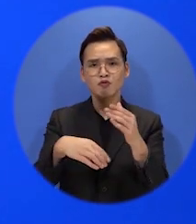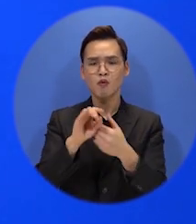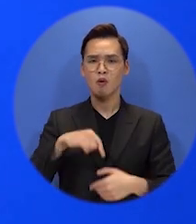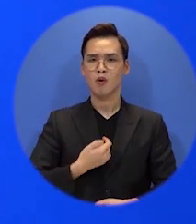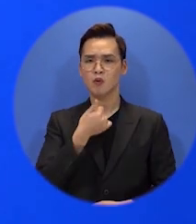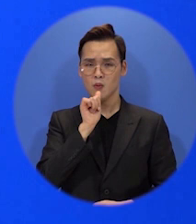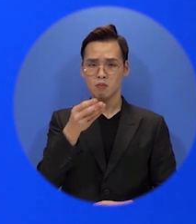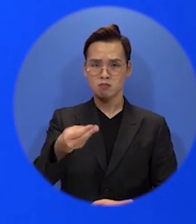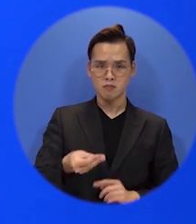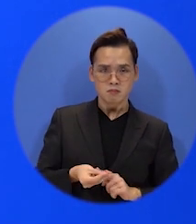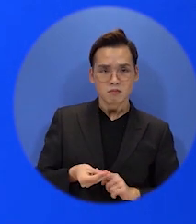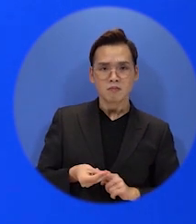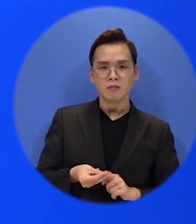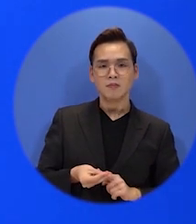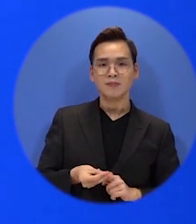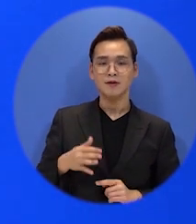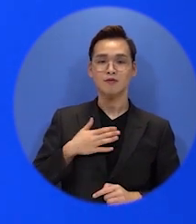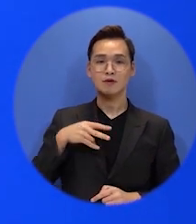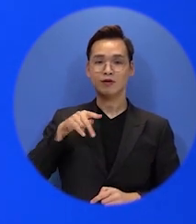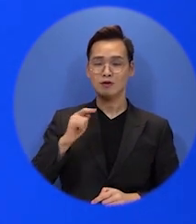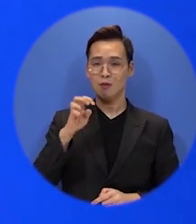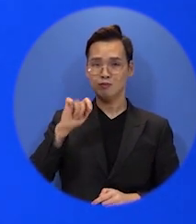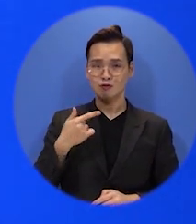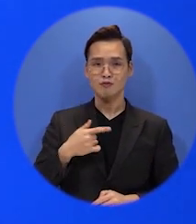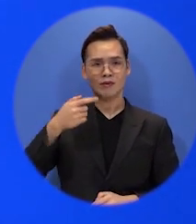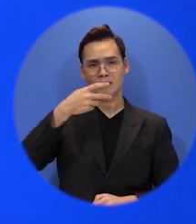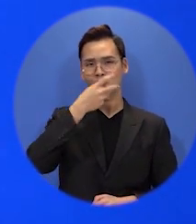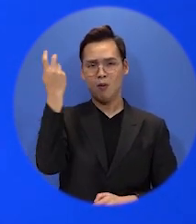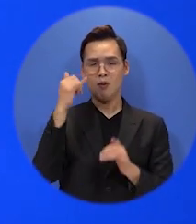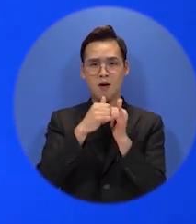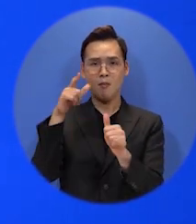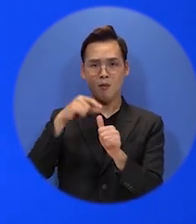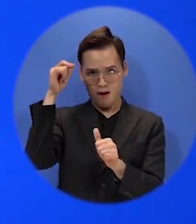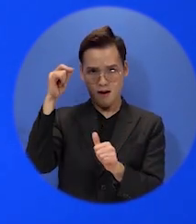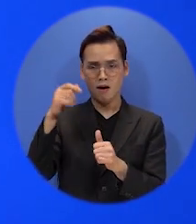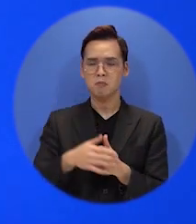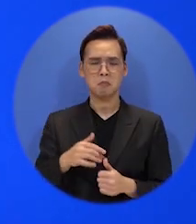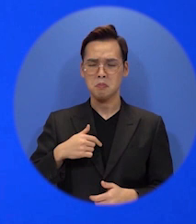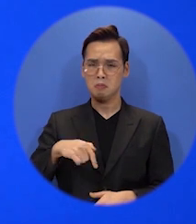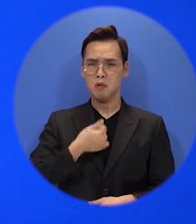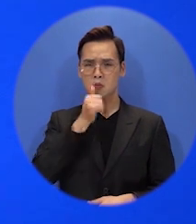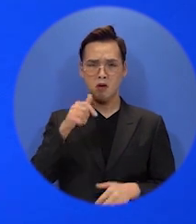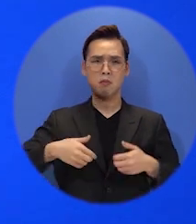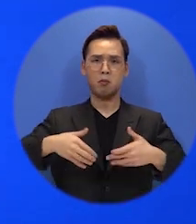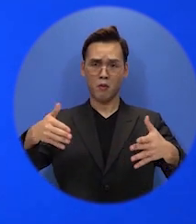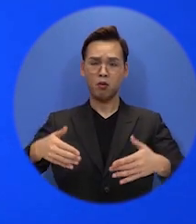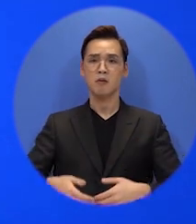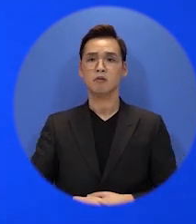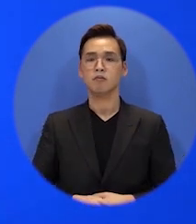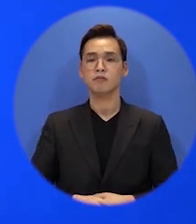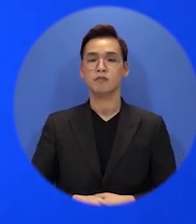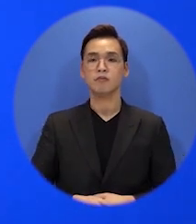자기소개서를 받고는 있는데 그 자기소개서는 선문인재 전형에서만 받고 있습니다. 그외 전형에서는 자기소개서를 받지 않고 있어요.